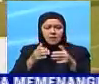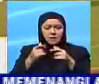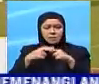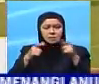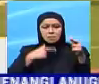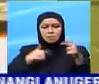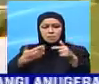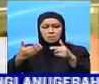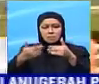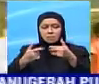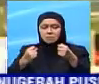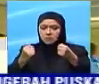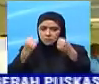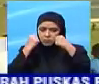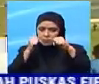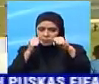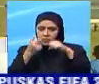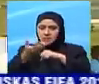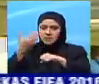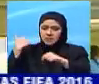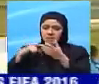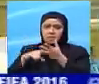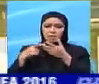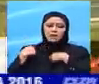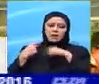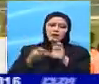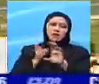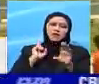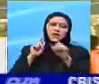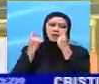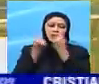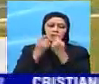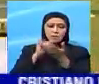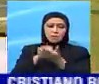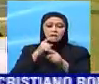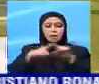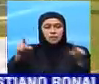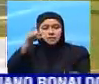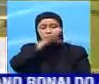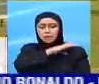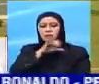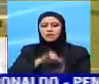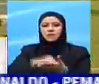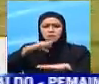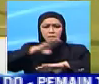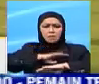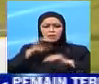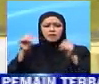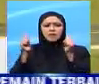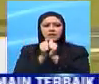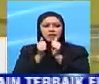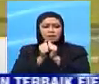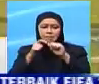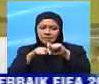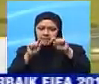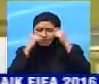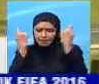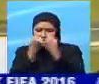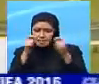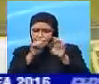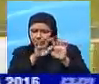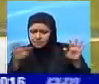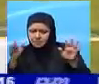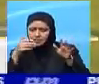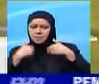senior sedia ada dibantu pempem muda Nam ituel Sati melihat gandingan pemain-pemainnya dalam aksi perlawanan